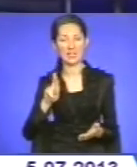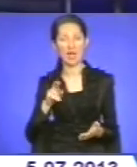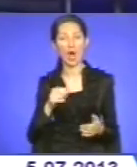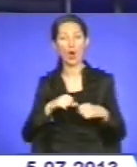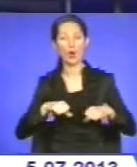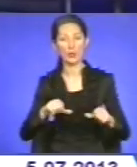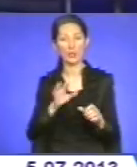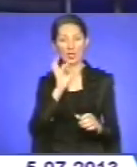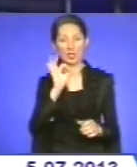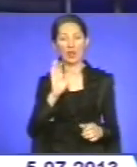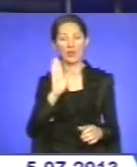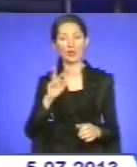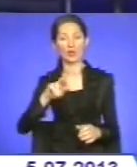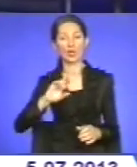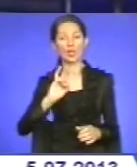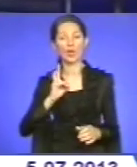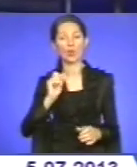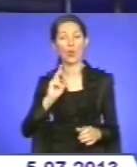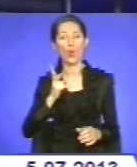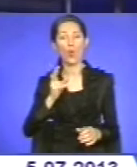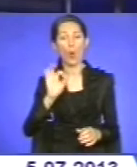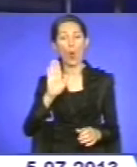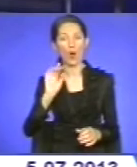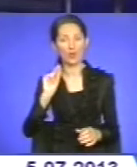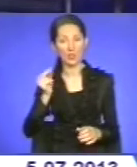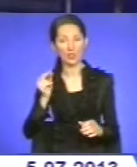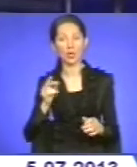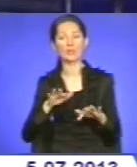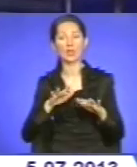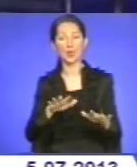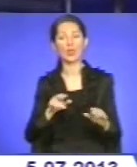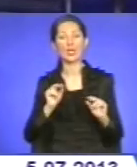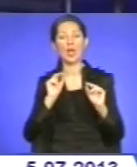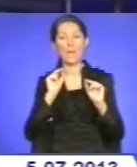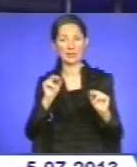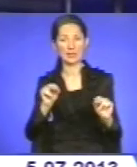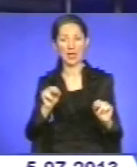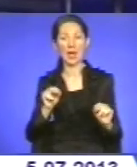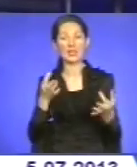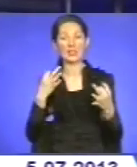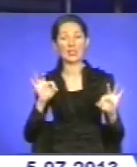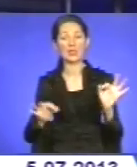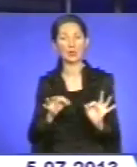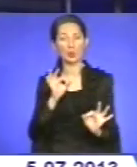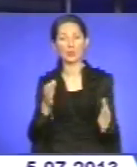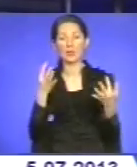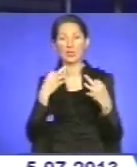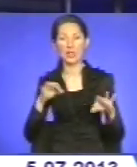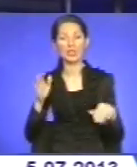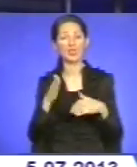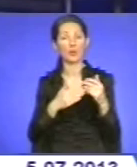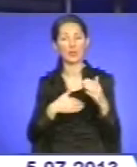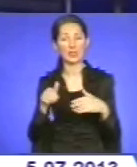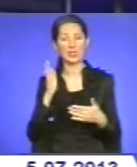час церемонії складання присяги новопризначеними суддями. Незалежність та професійність, справедливість мають стати